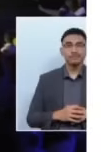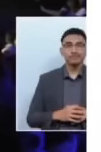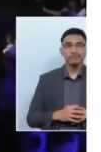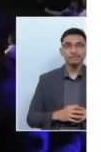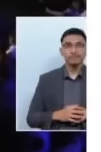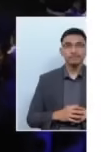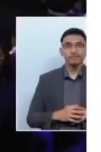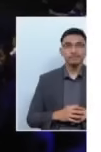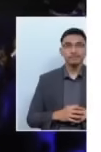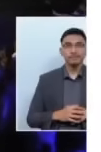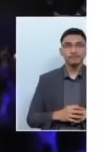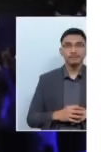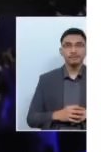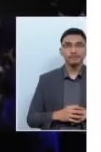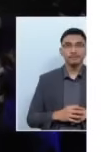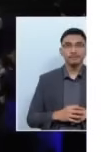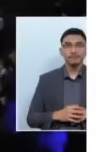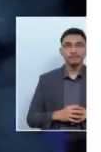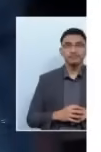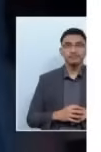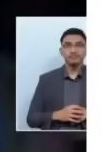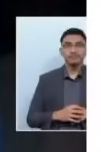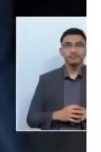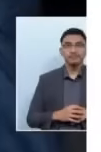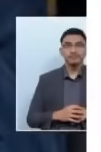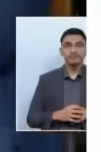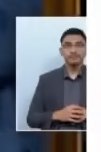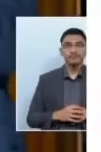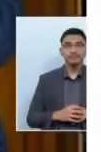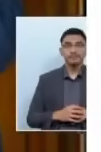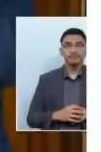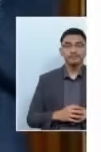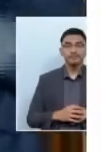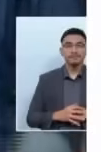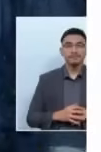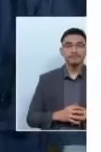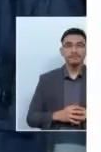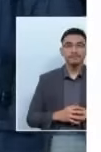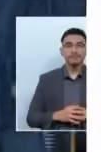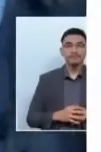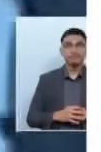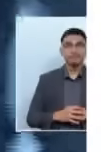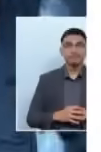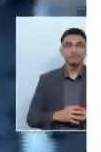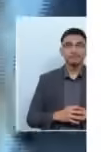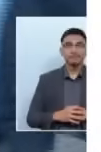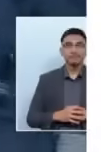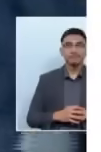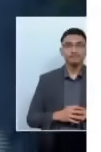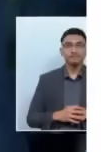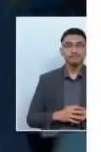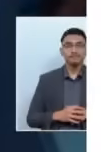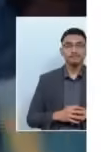ini danbran Oke baik ini supaya enggak nyentuh 50% bisa ditahan lajunya betul enggak I